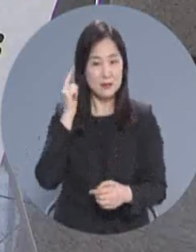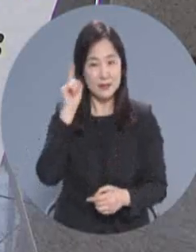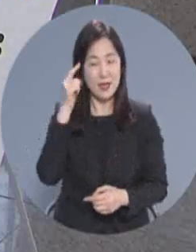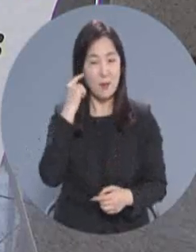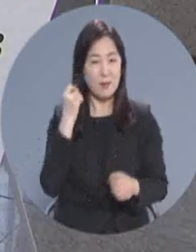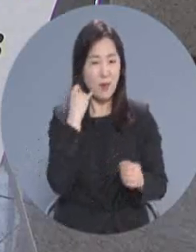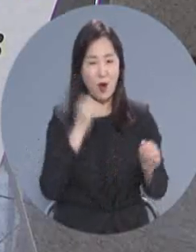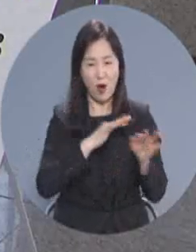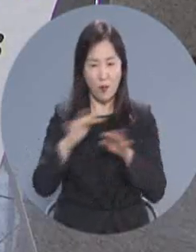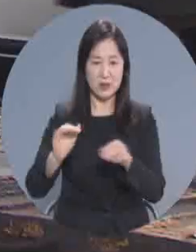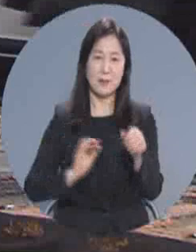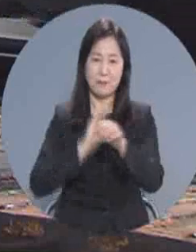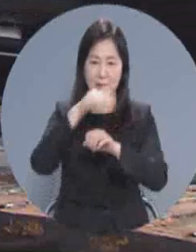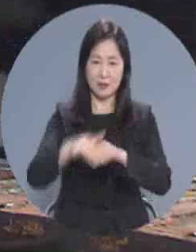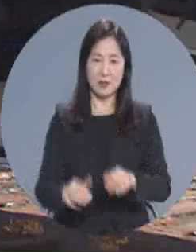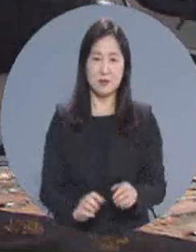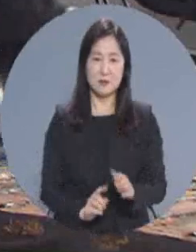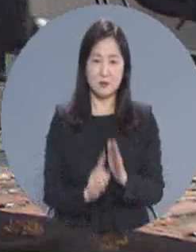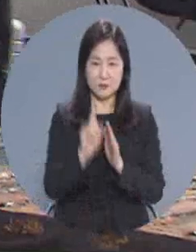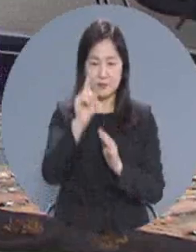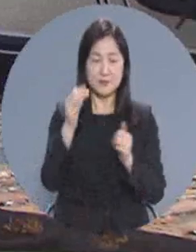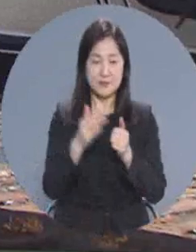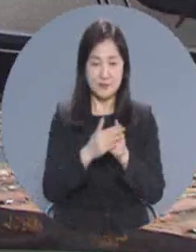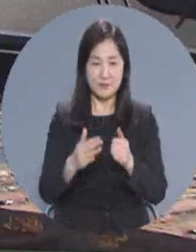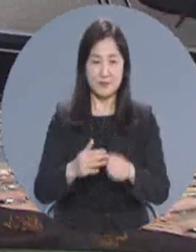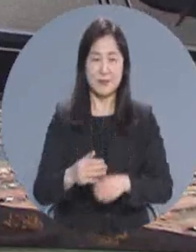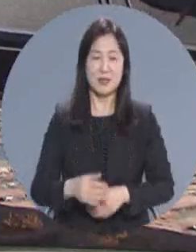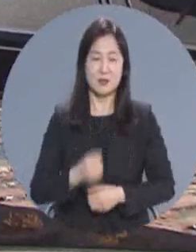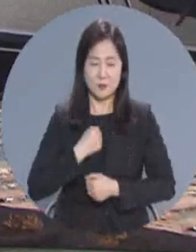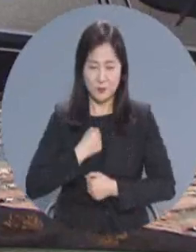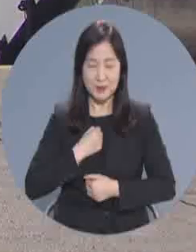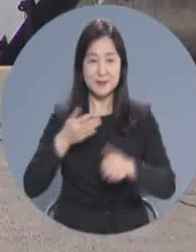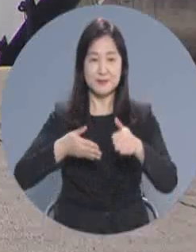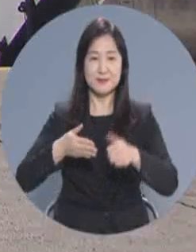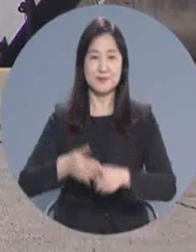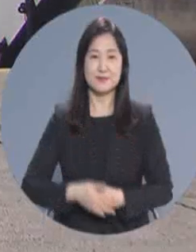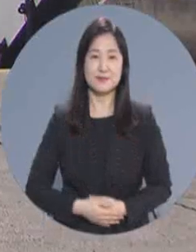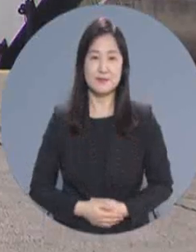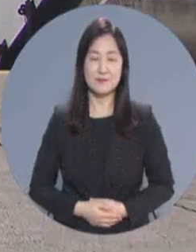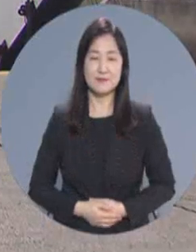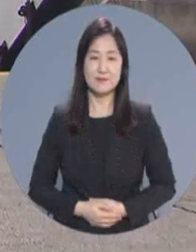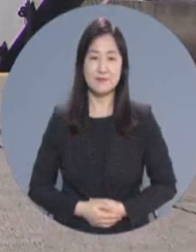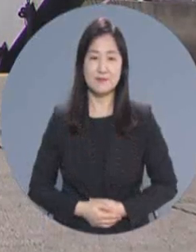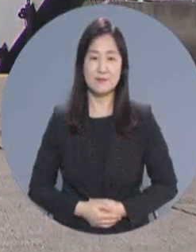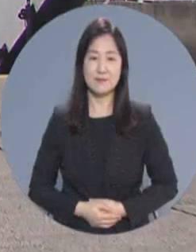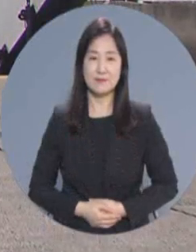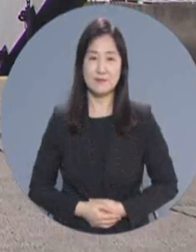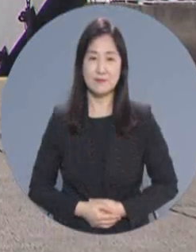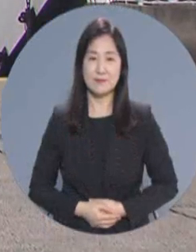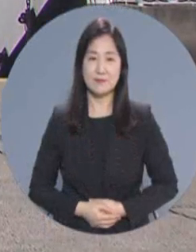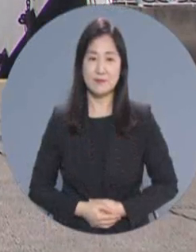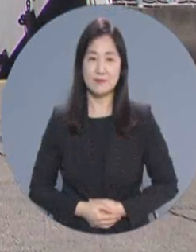중심으로 파도가 높게 일 것으로 보여 귀경길에도 일부 차질이 예상됩니다. MBC 뉴스 문형철입니다.